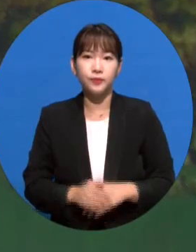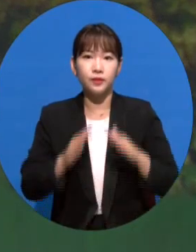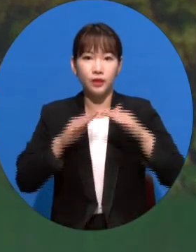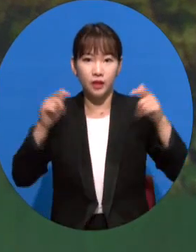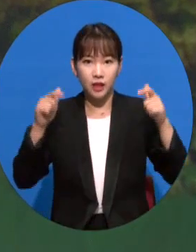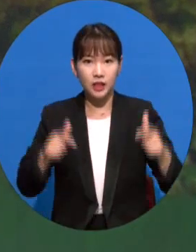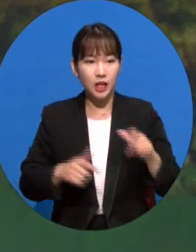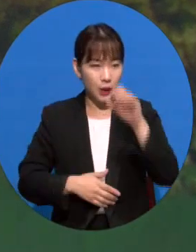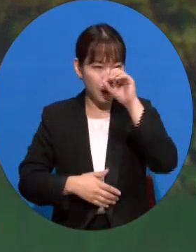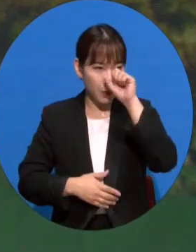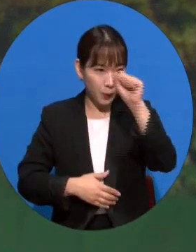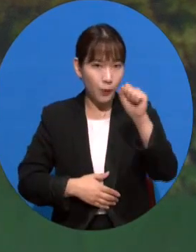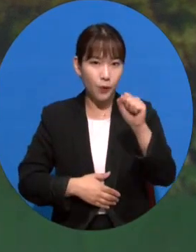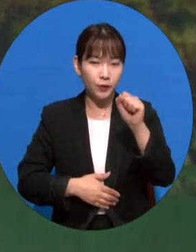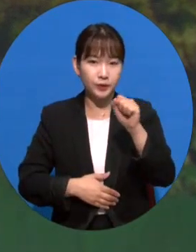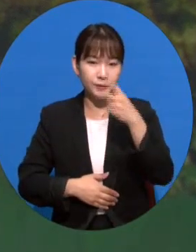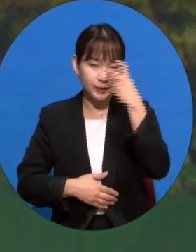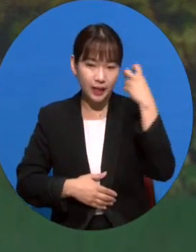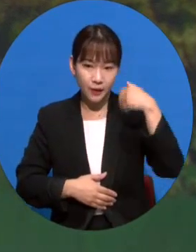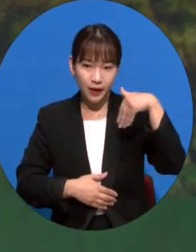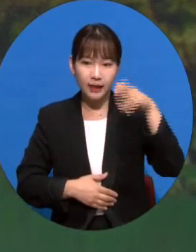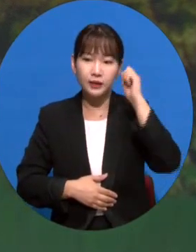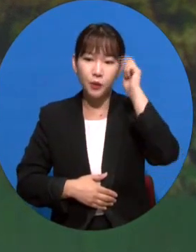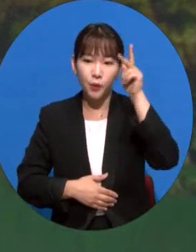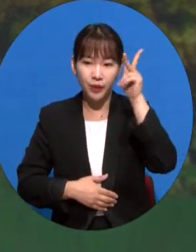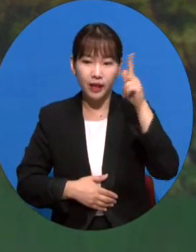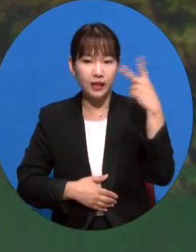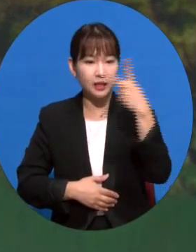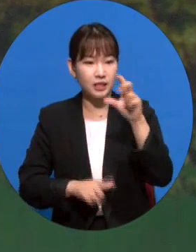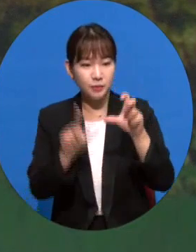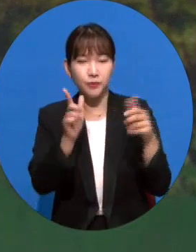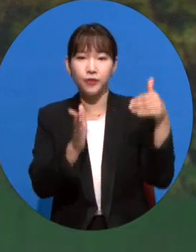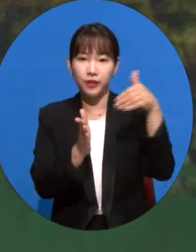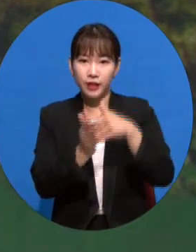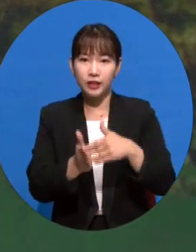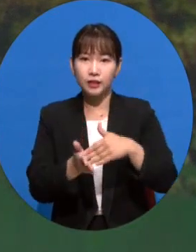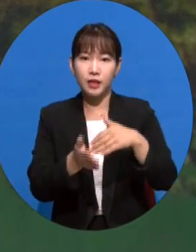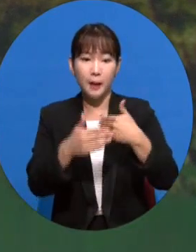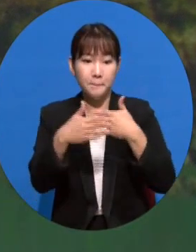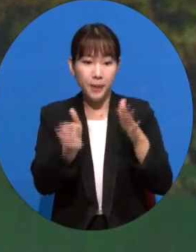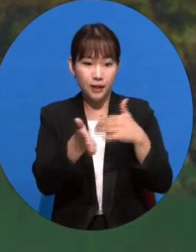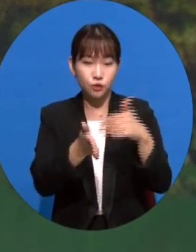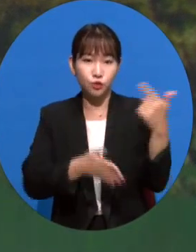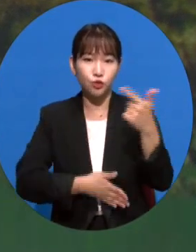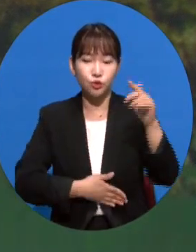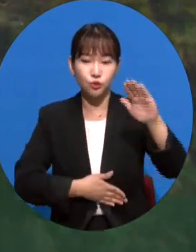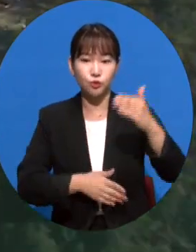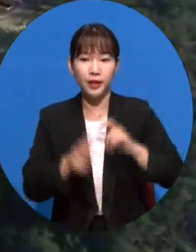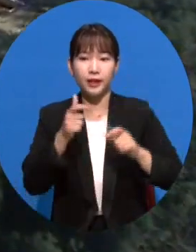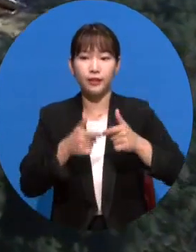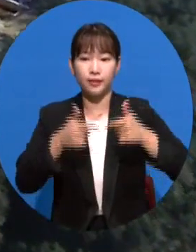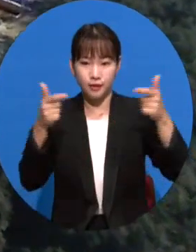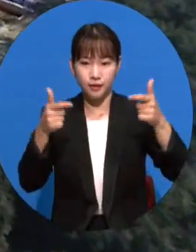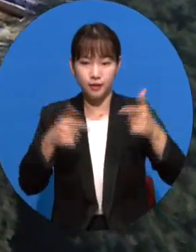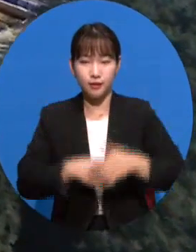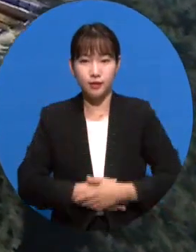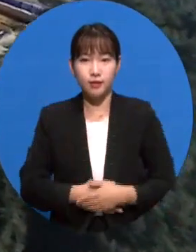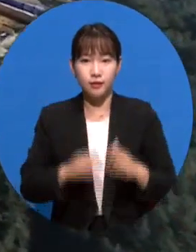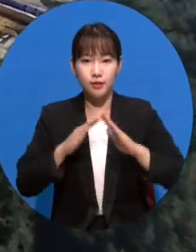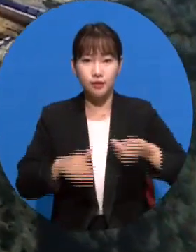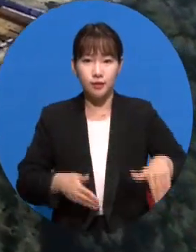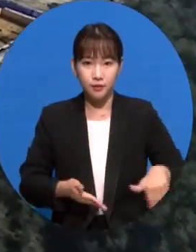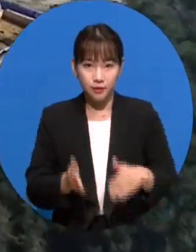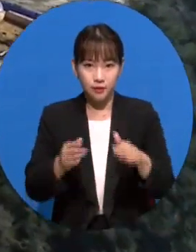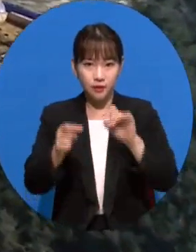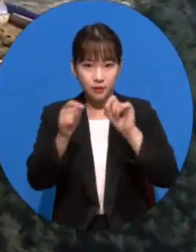성남의 고급 체류 형 숙박시설의 2025년까지 6900 요 실 확충 됩니다 졸라